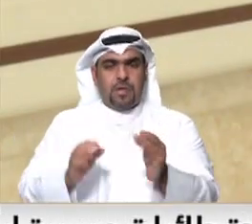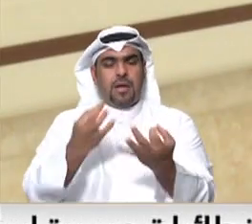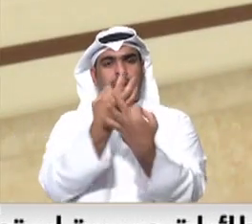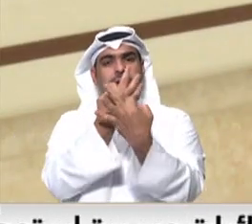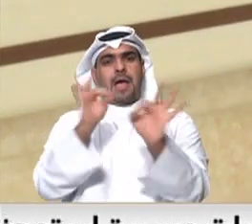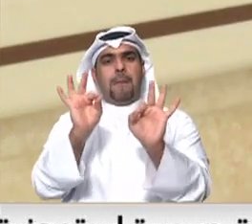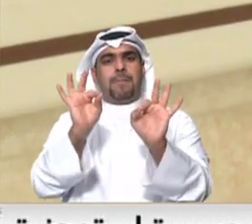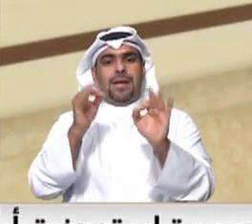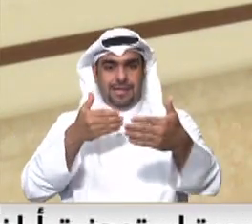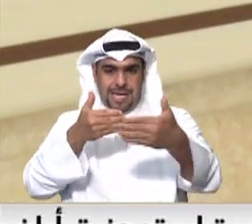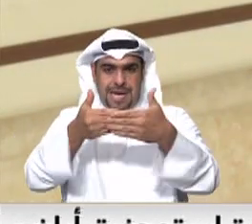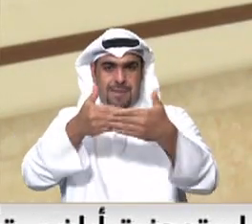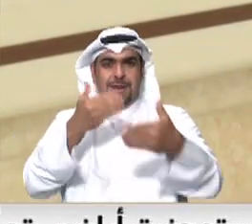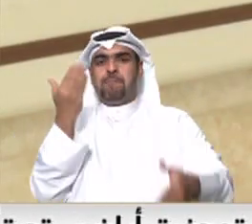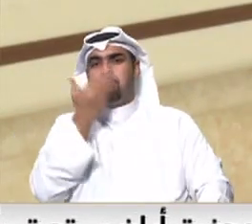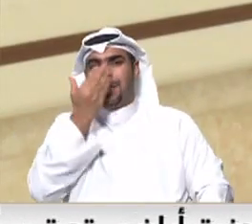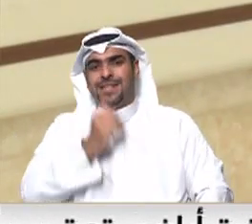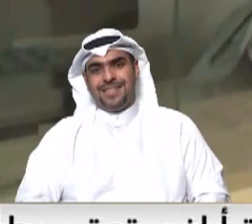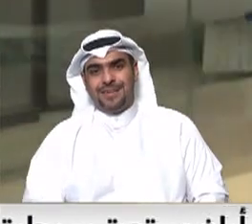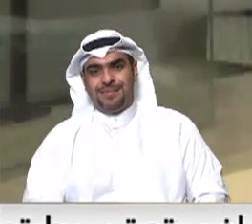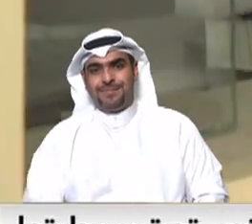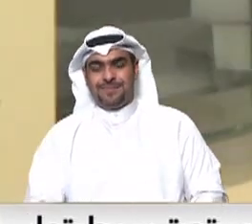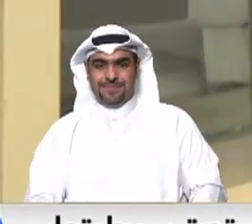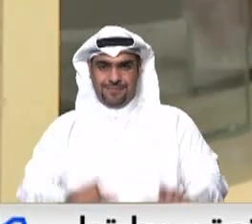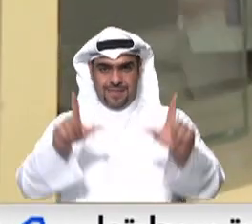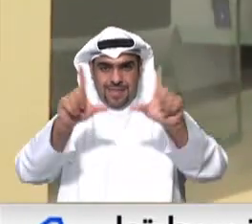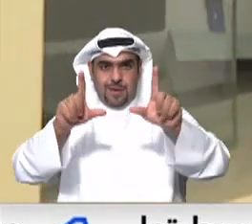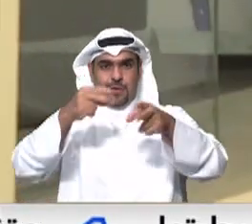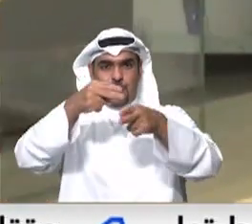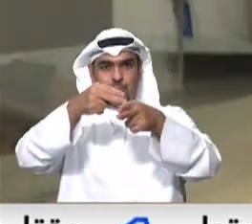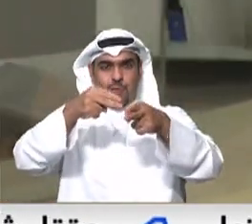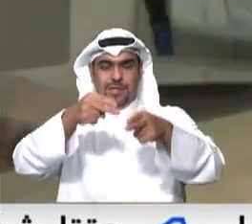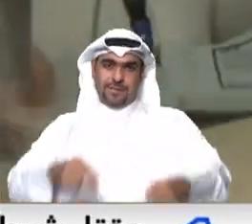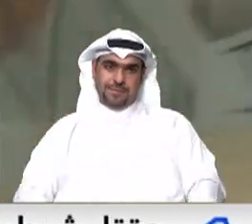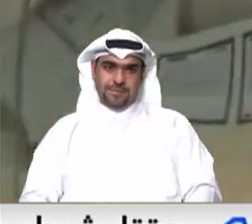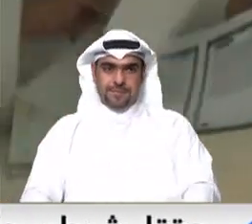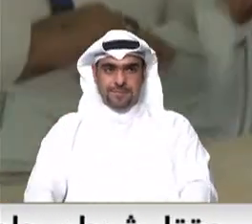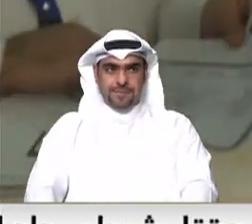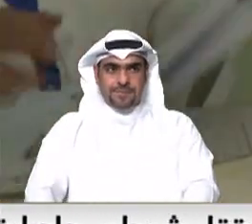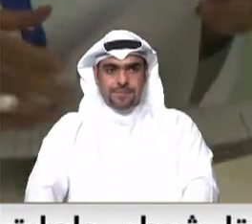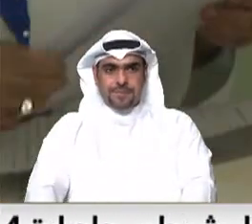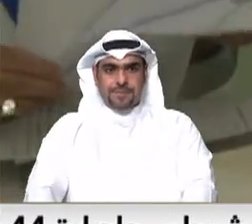وسهولة. لما أبو علاوي، تلفزيون دولة الكويت.